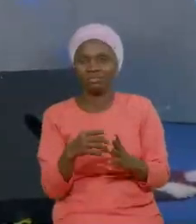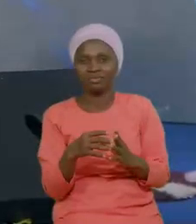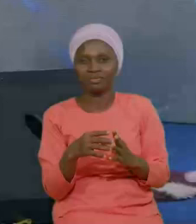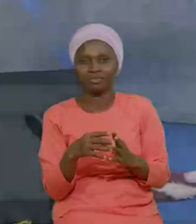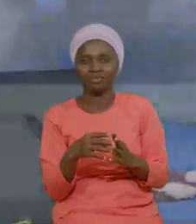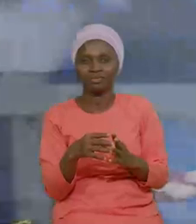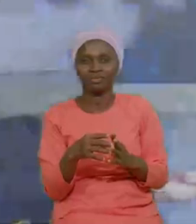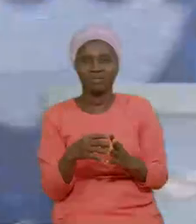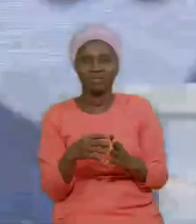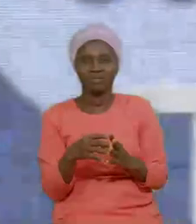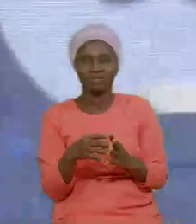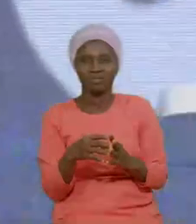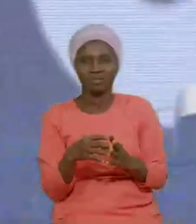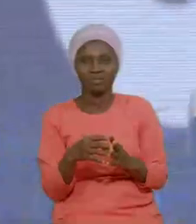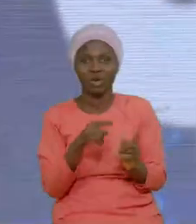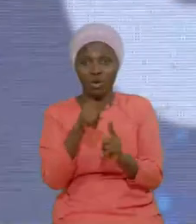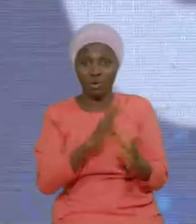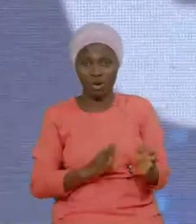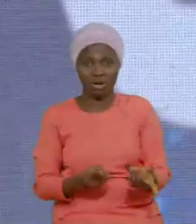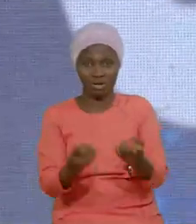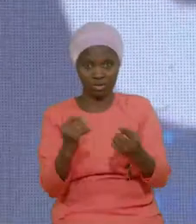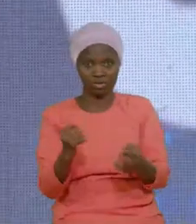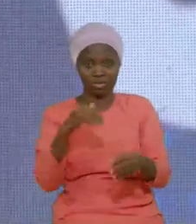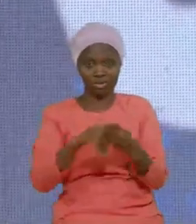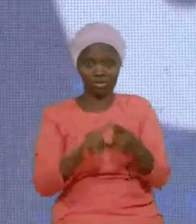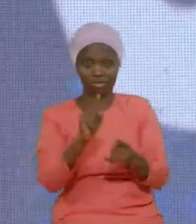Je ne peux rien faire de puissant comme les autres.